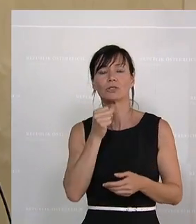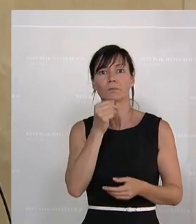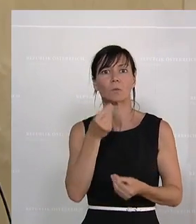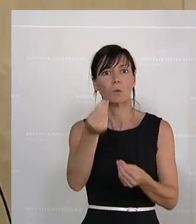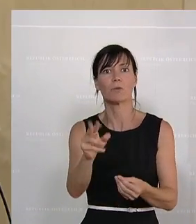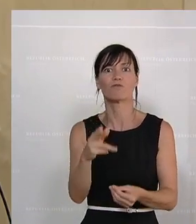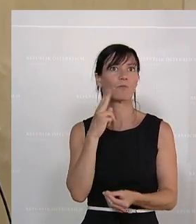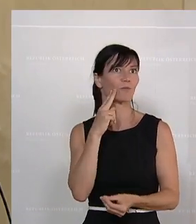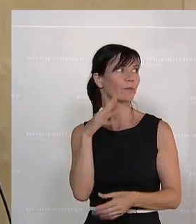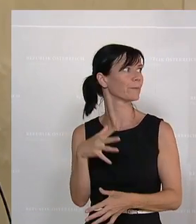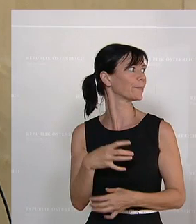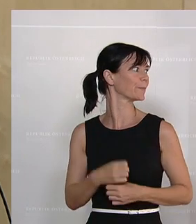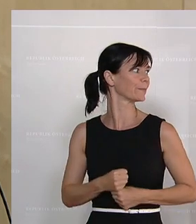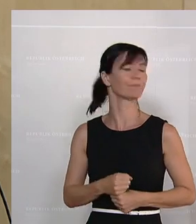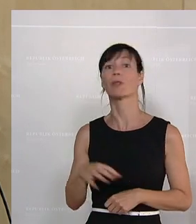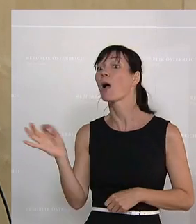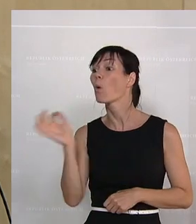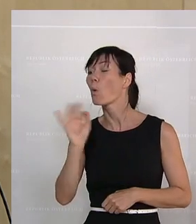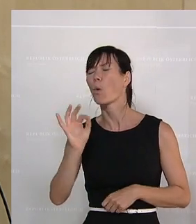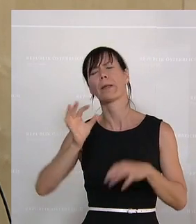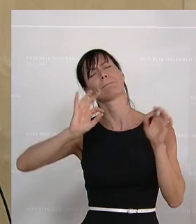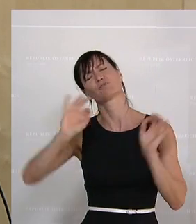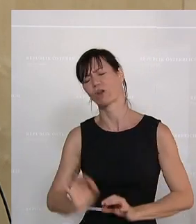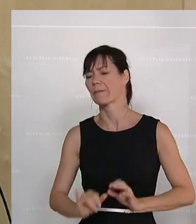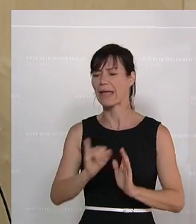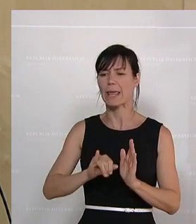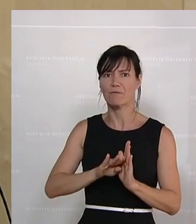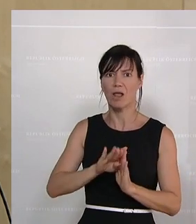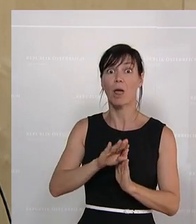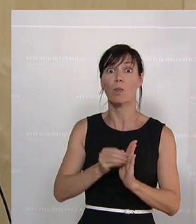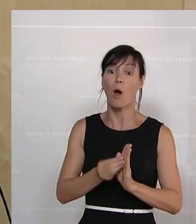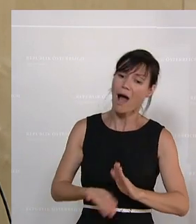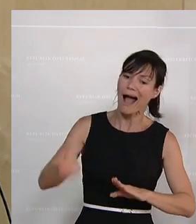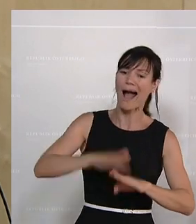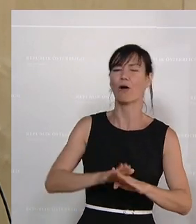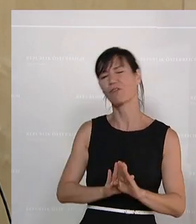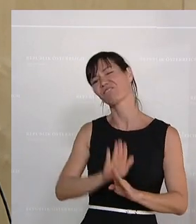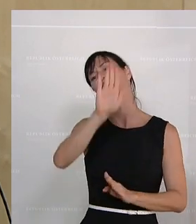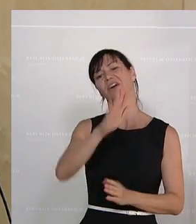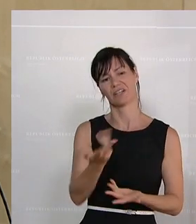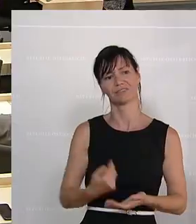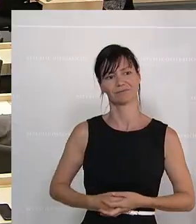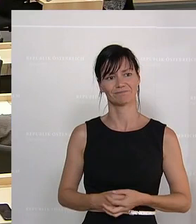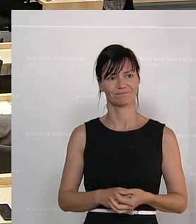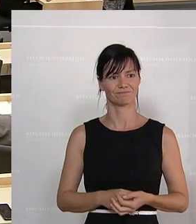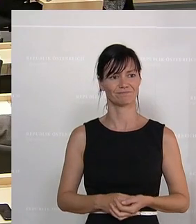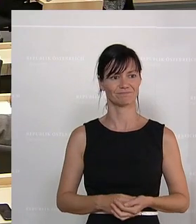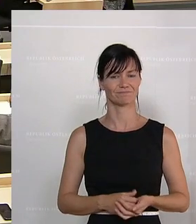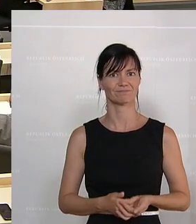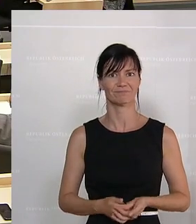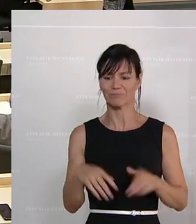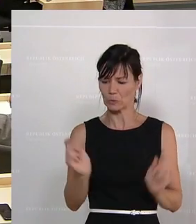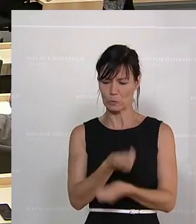schlimm wäre dass die inflation und damit die teuerung sogar noch weiter angeheizt werden würde das kann ja nicht der sinn